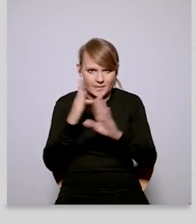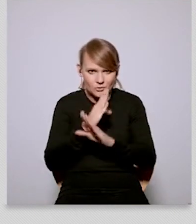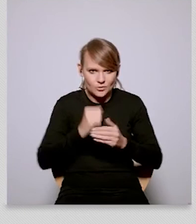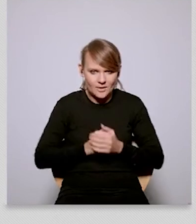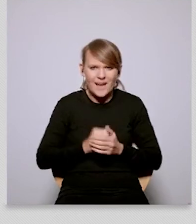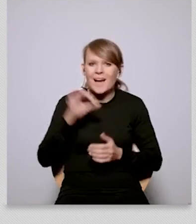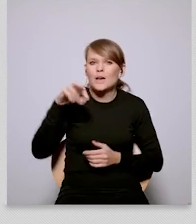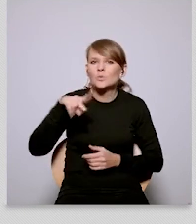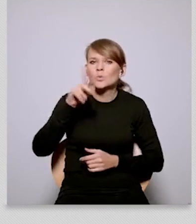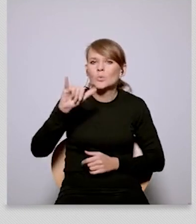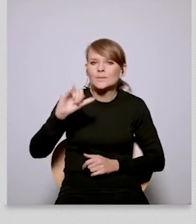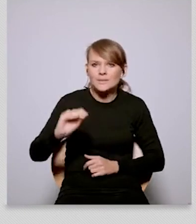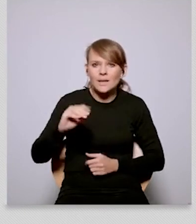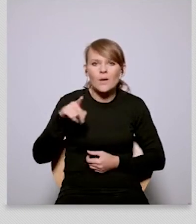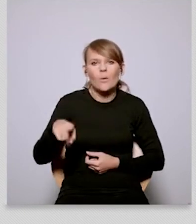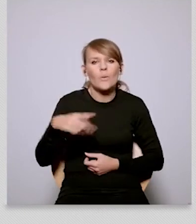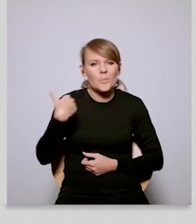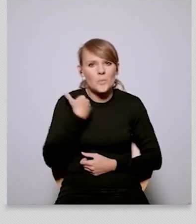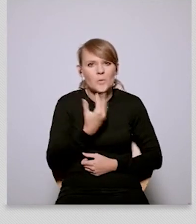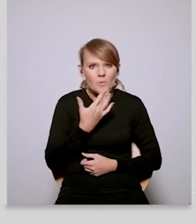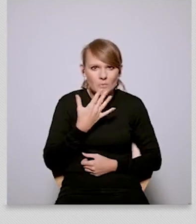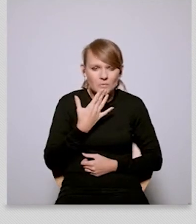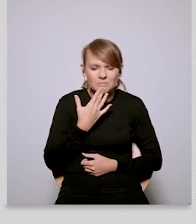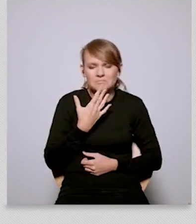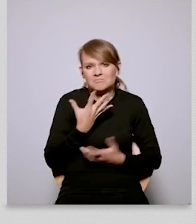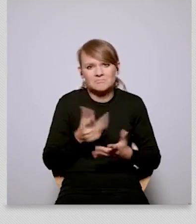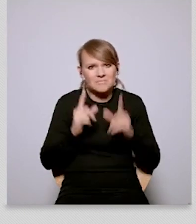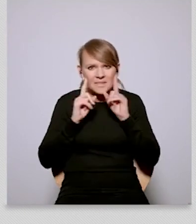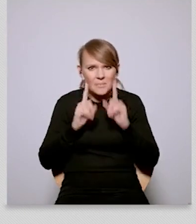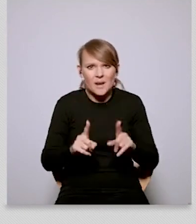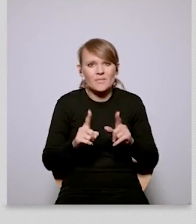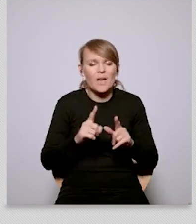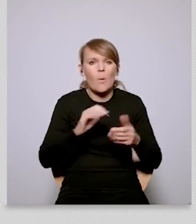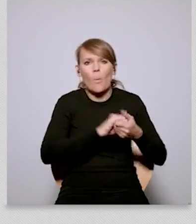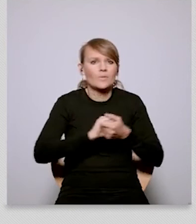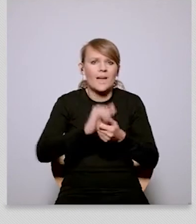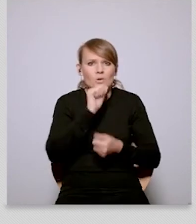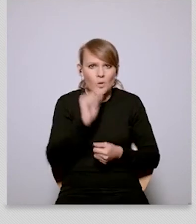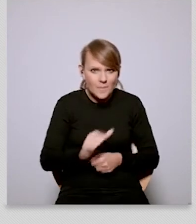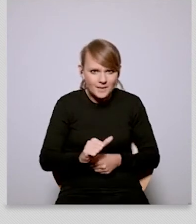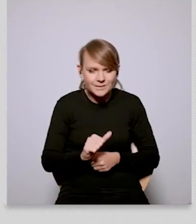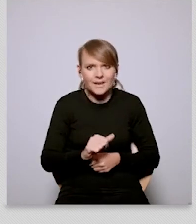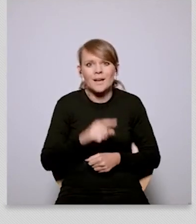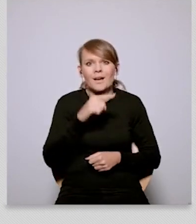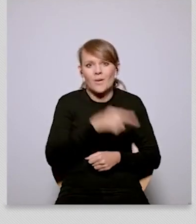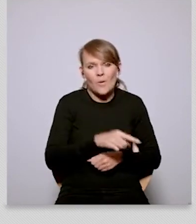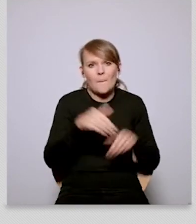w gruncie rzeczy Unia Europejska jest tym podmiotem który może